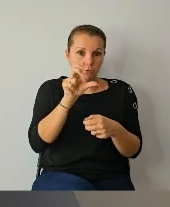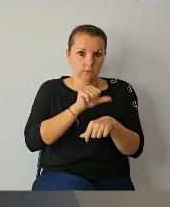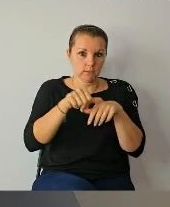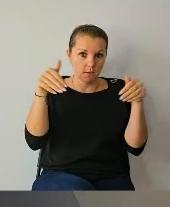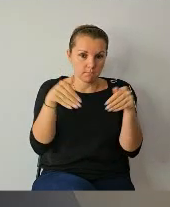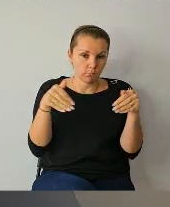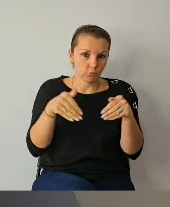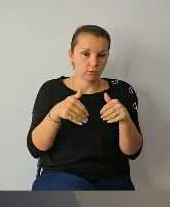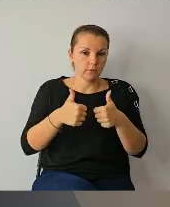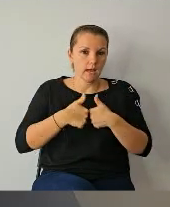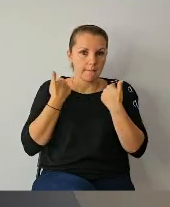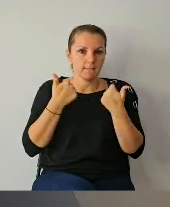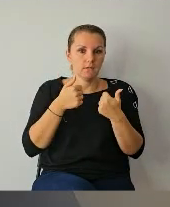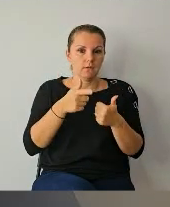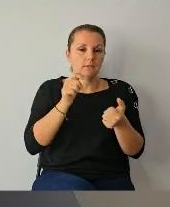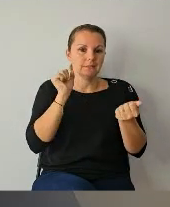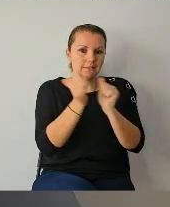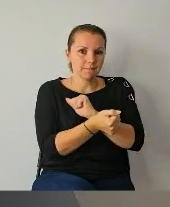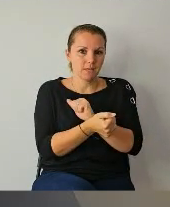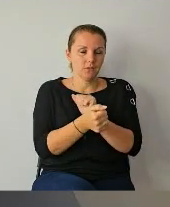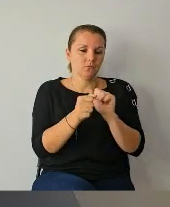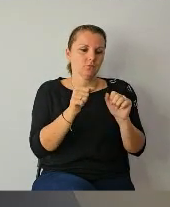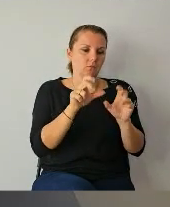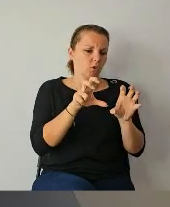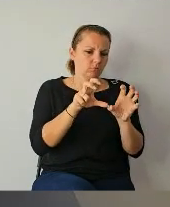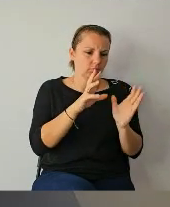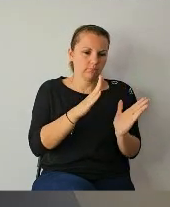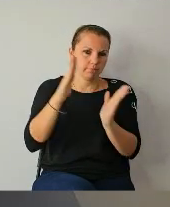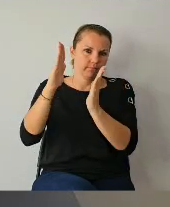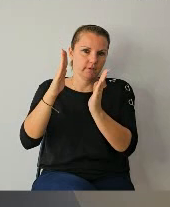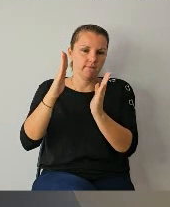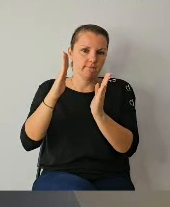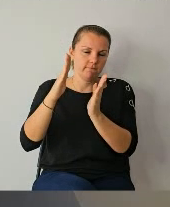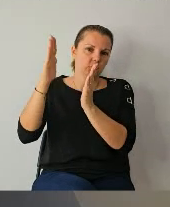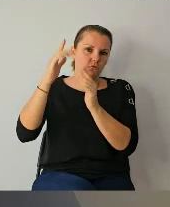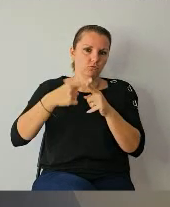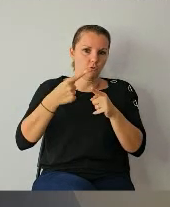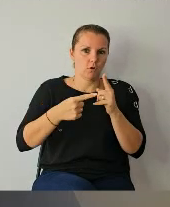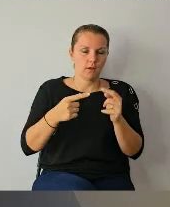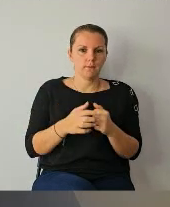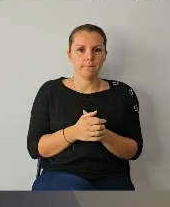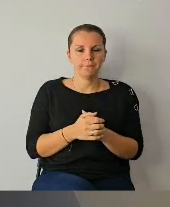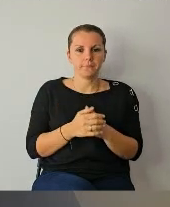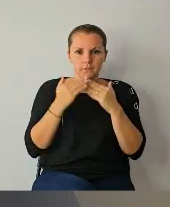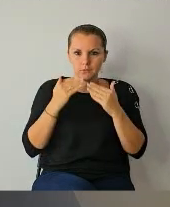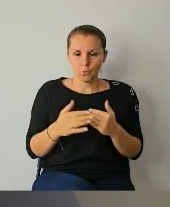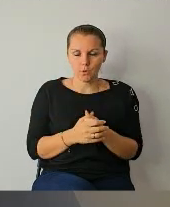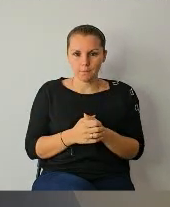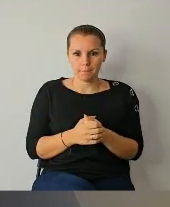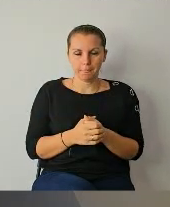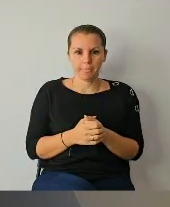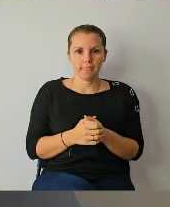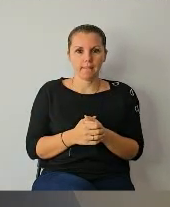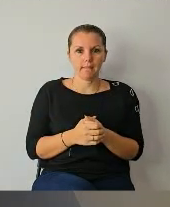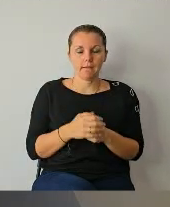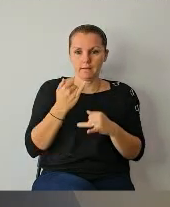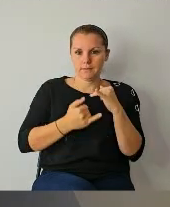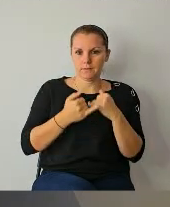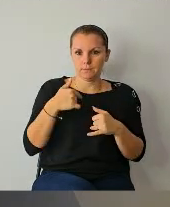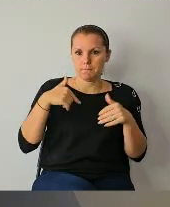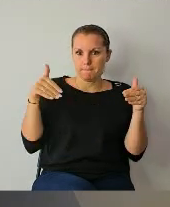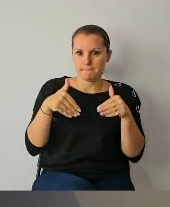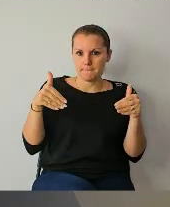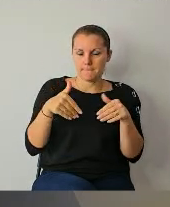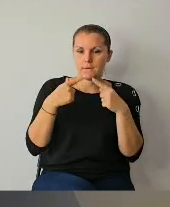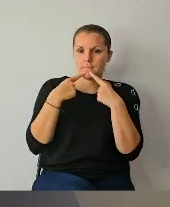szansa, żeby po prostu te dolne widełki podnieść na troszeczkę wyższy poziom. Dziękuję. To znaczy, jeśli mogę tutaj